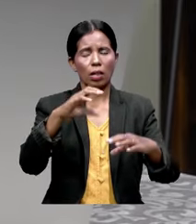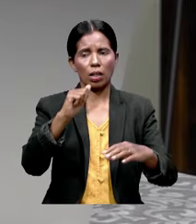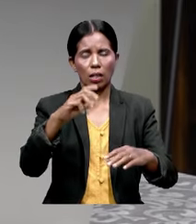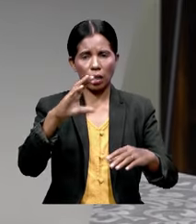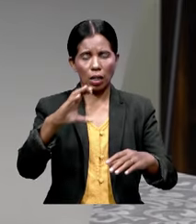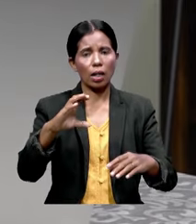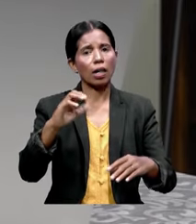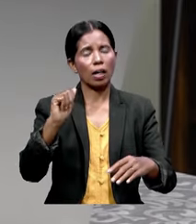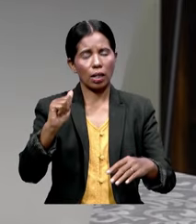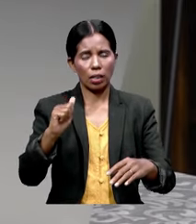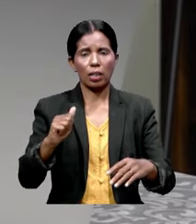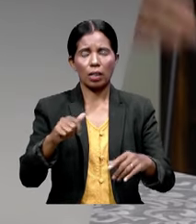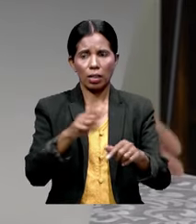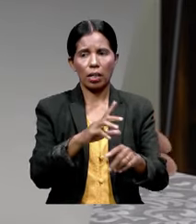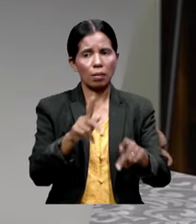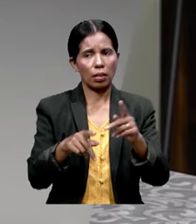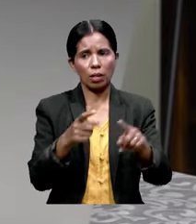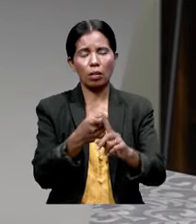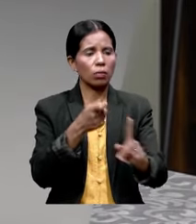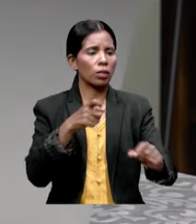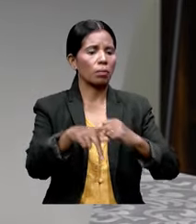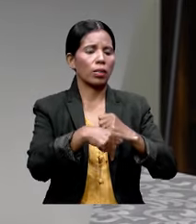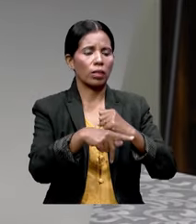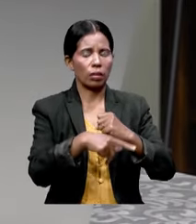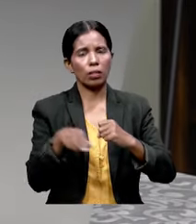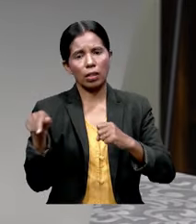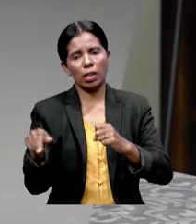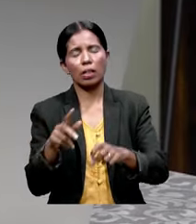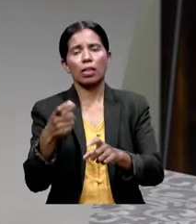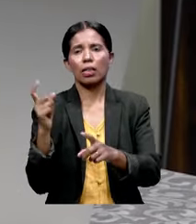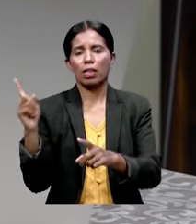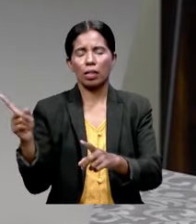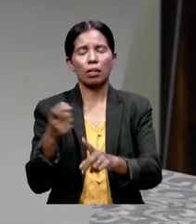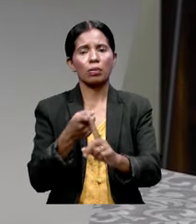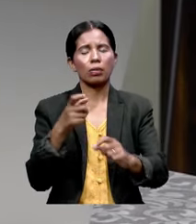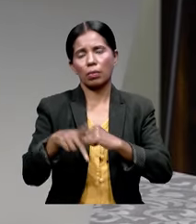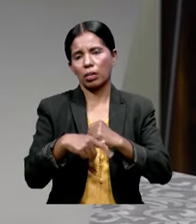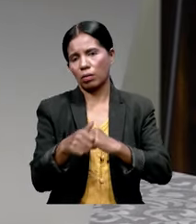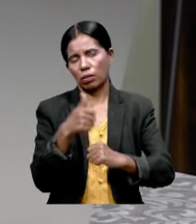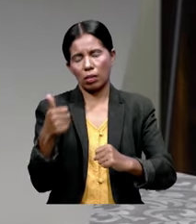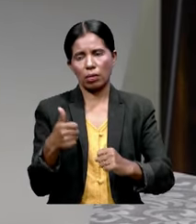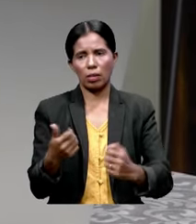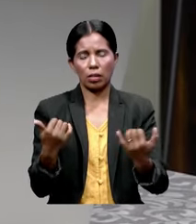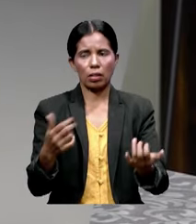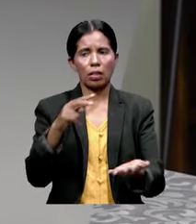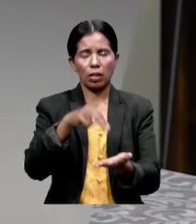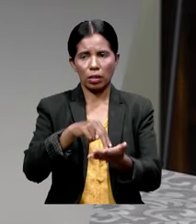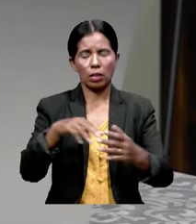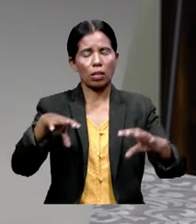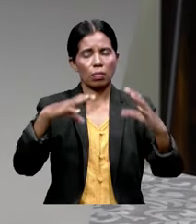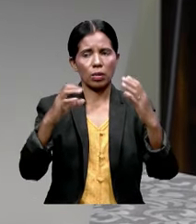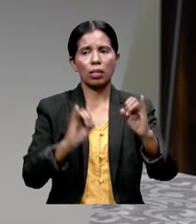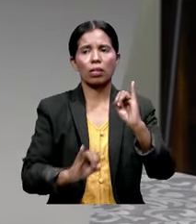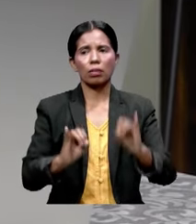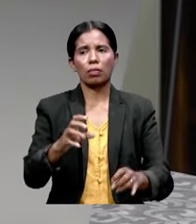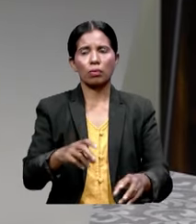nune la bele em hanu inde oh idane mai si partidu ne idane mai si ne antau ba tida be. Natureza si komisaru nia independente ne